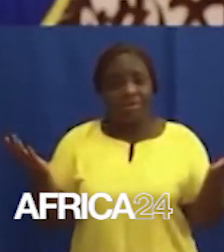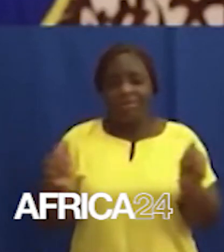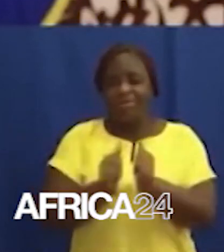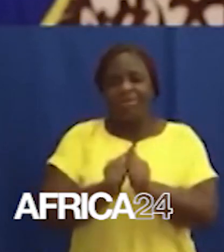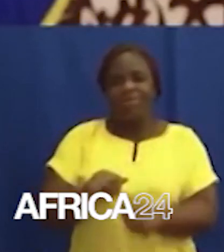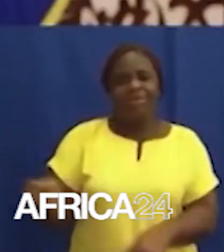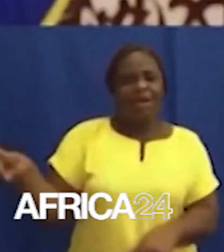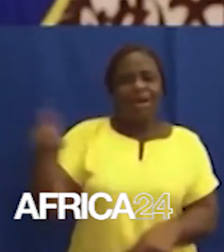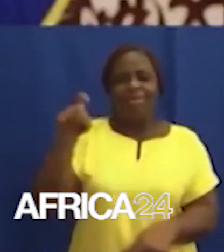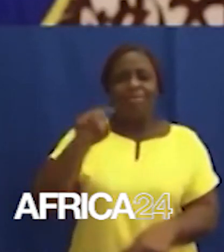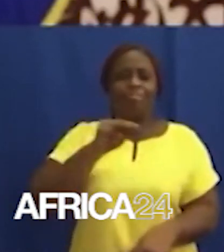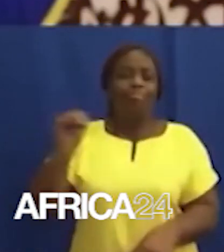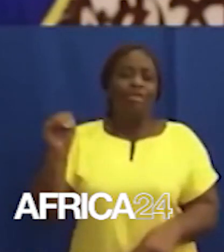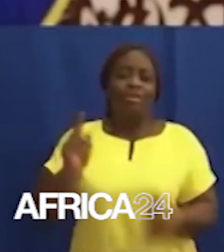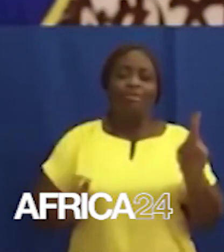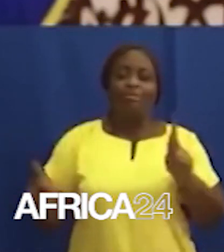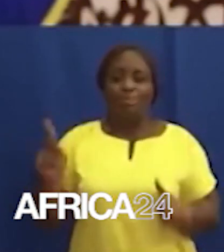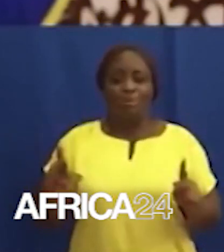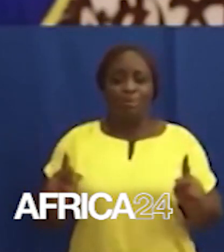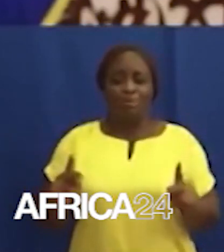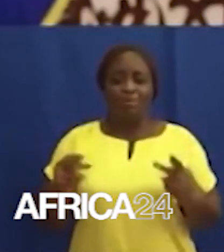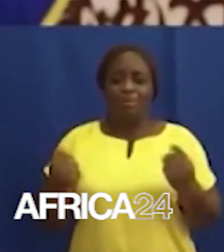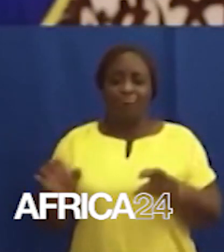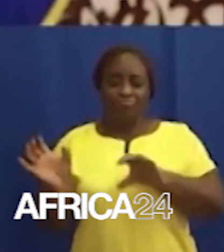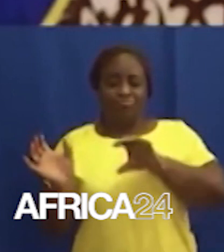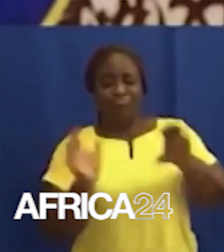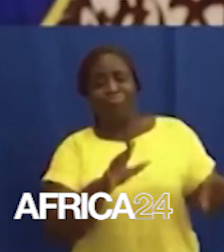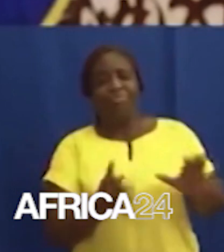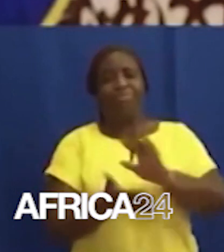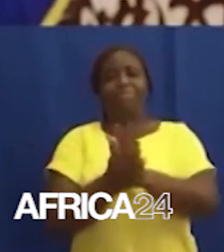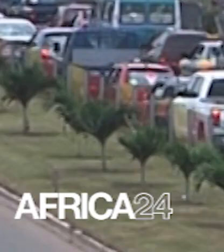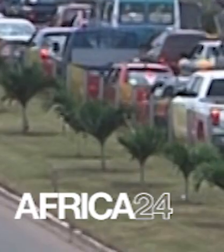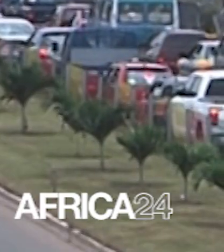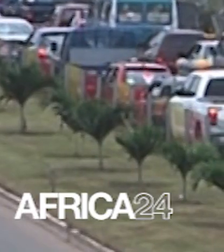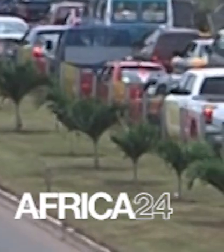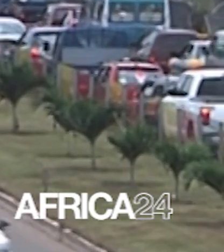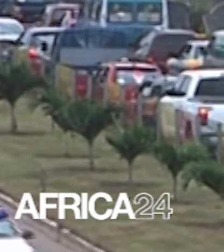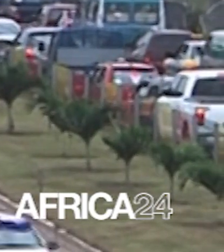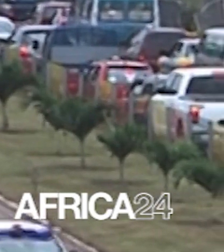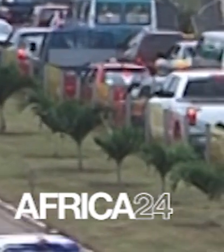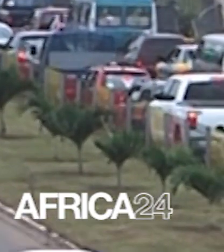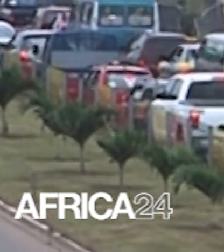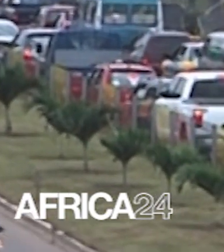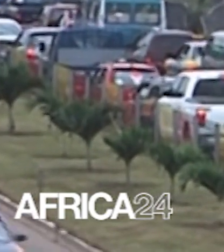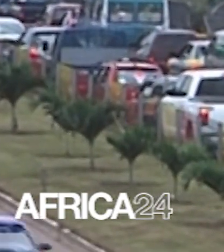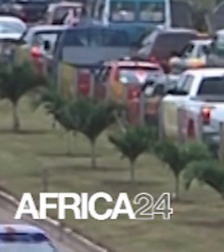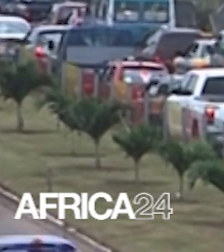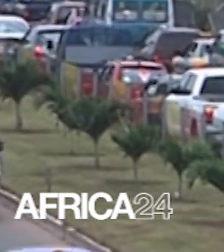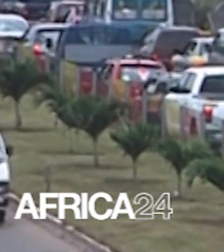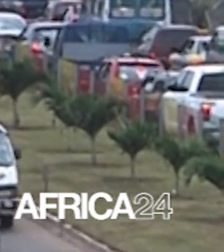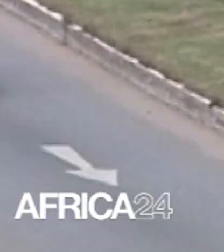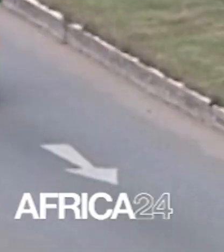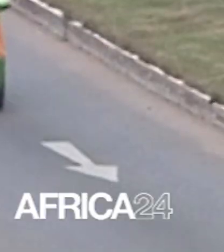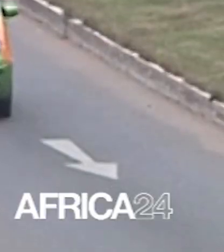Le président ghanéen Nana Akufo-Addo exhorte la population à soutenir sa décision de solliciter un prêt du FMI, le Fonds monétaire